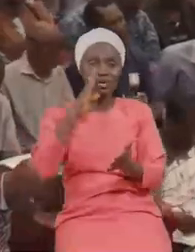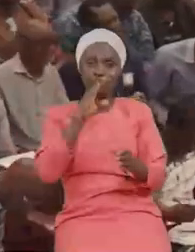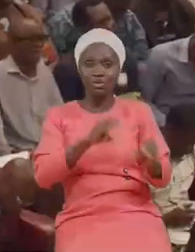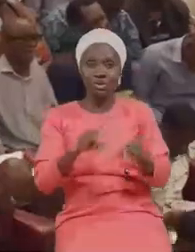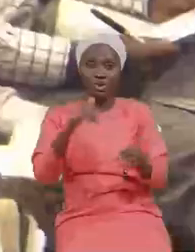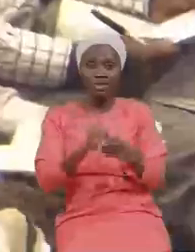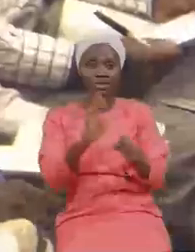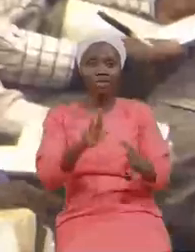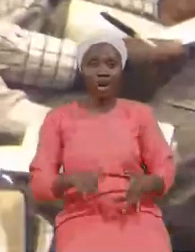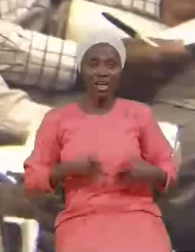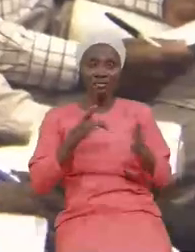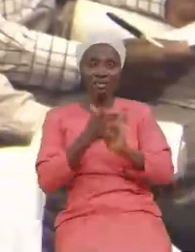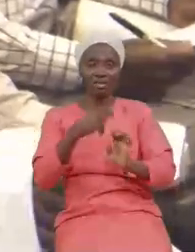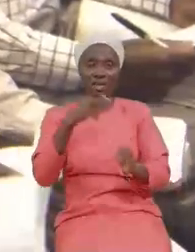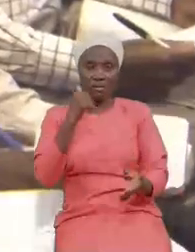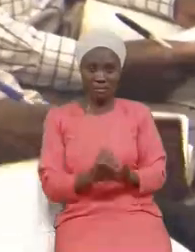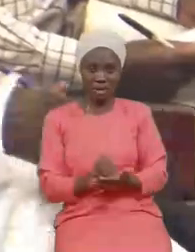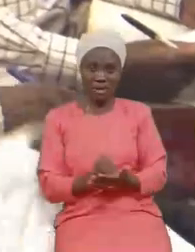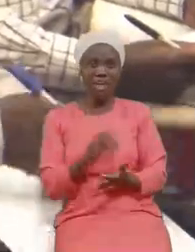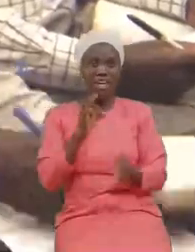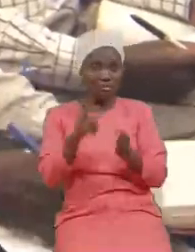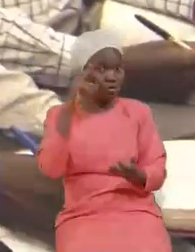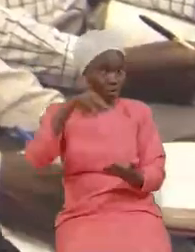vie alors